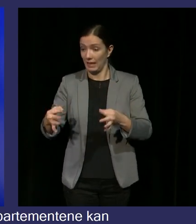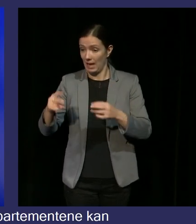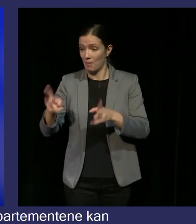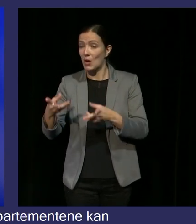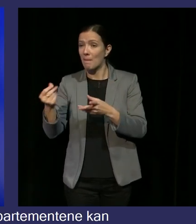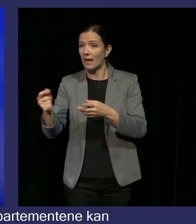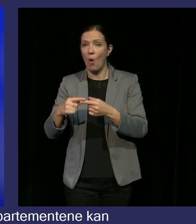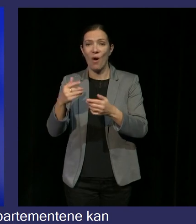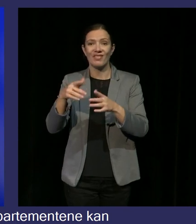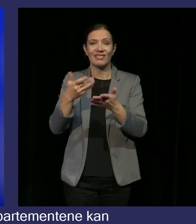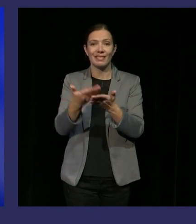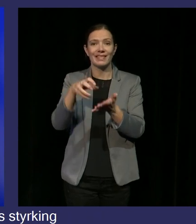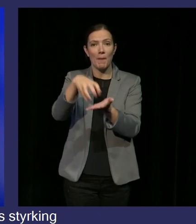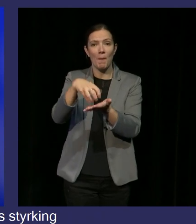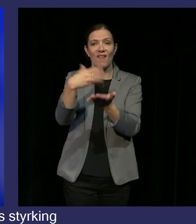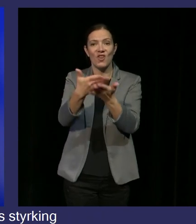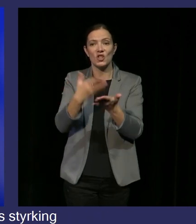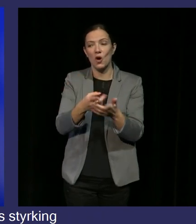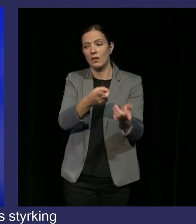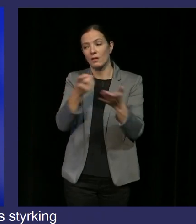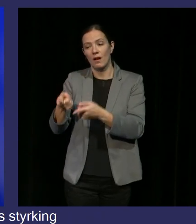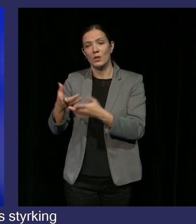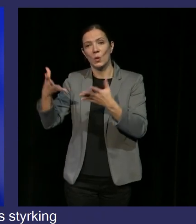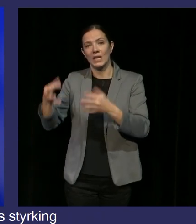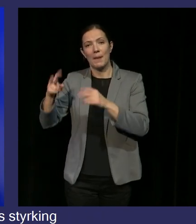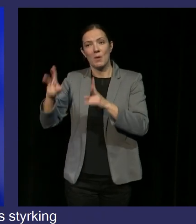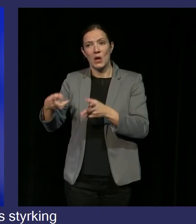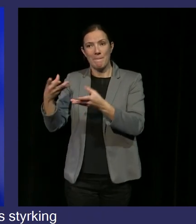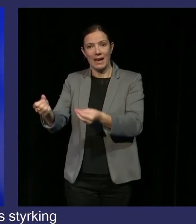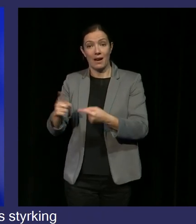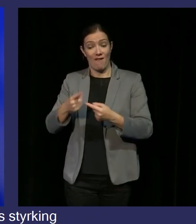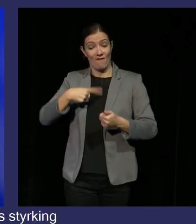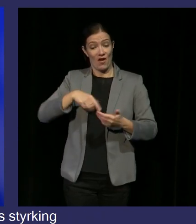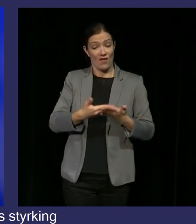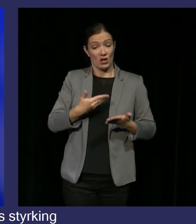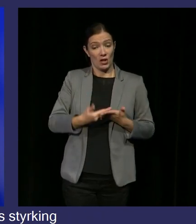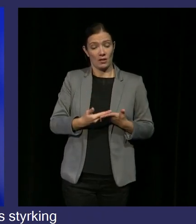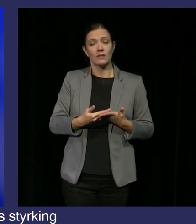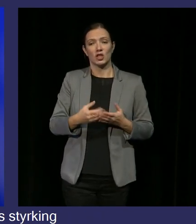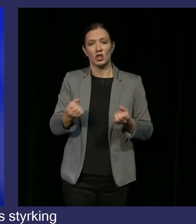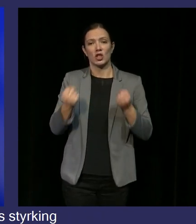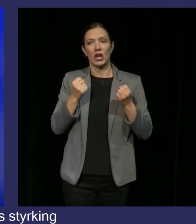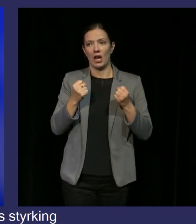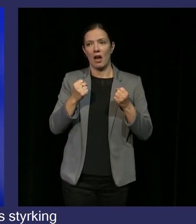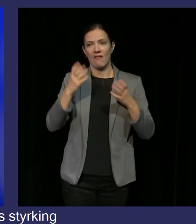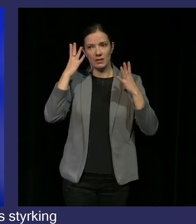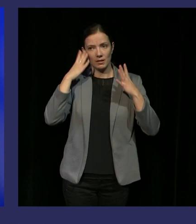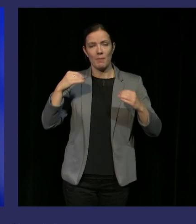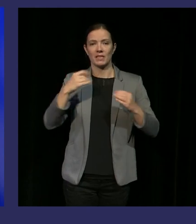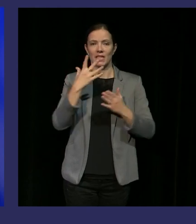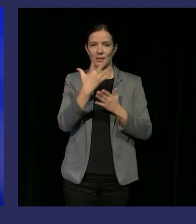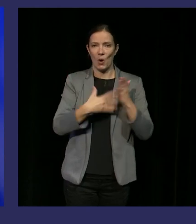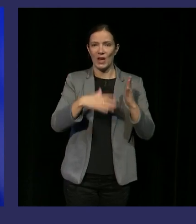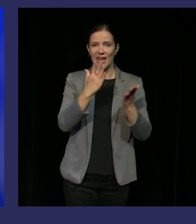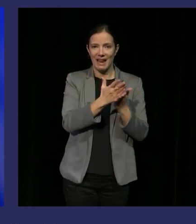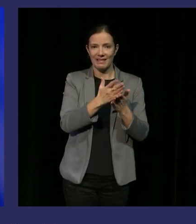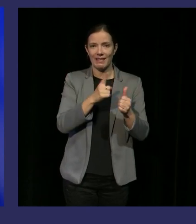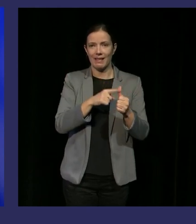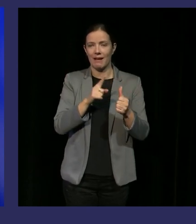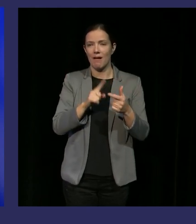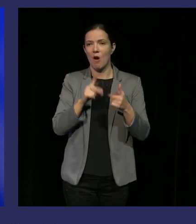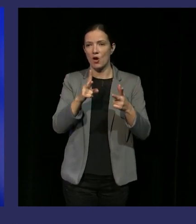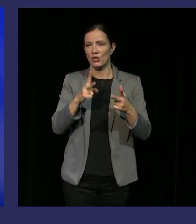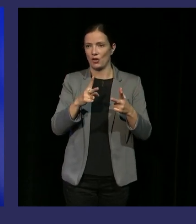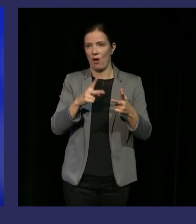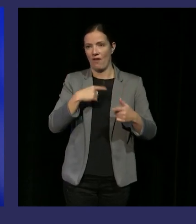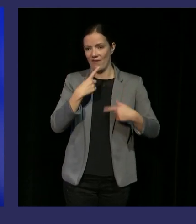kan foreslå at Stortinget bruker penger. Så I vårt forslag så foreslår vi en viss styrking av samiske språkrettigheter, og vi